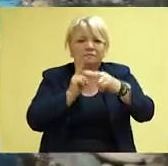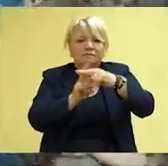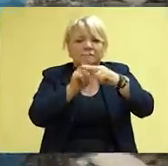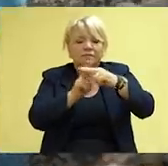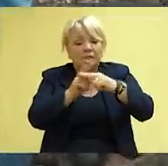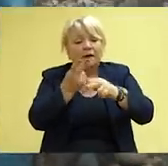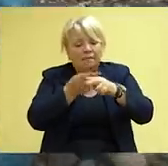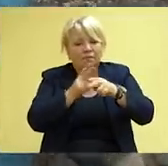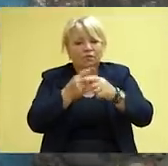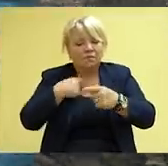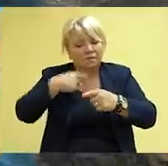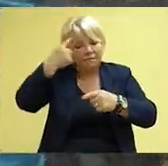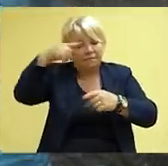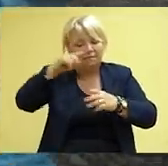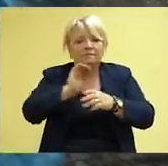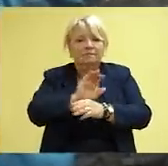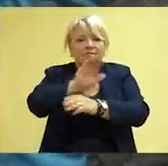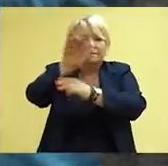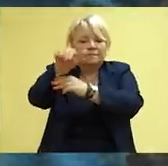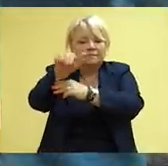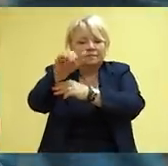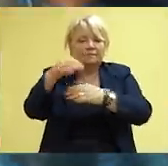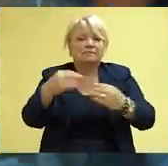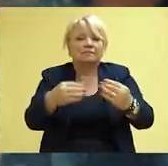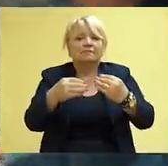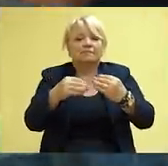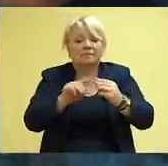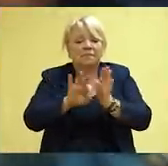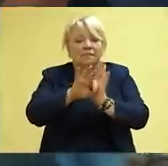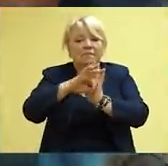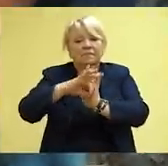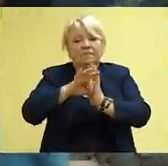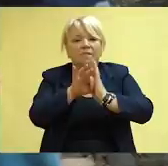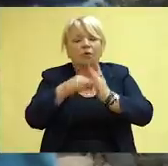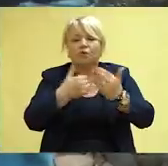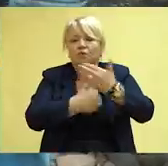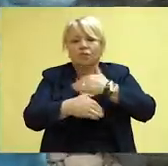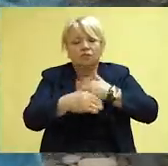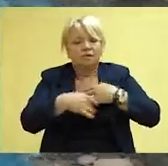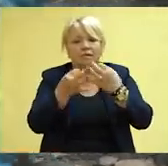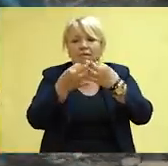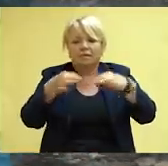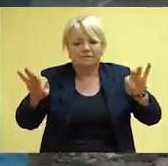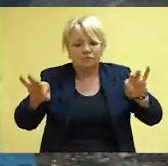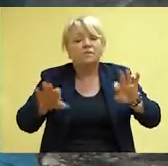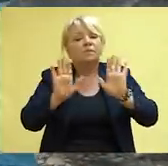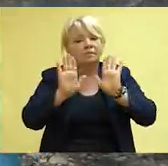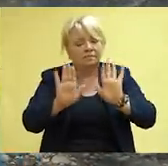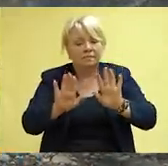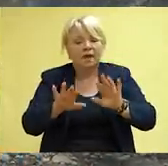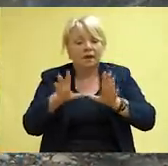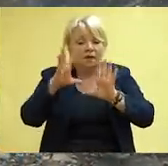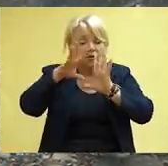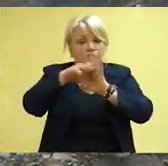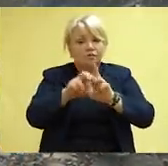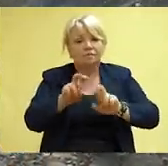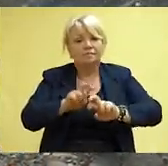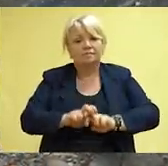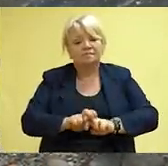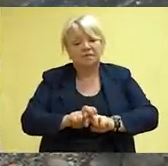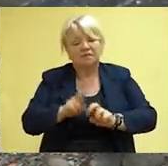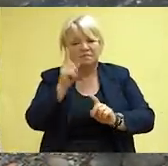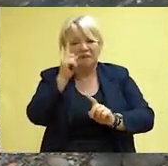ზედიდა მანქანა და ახენა გამონდინარი უკვე გამოიწია რა. სალონში რამე ისეთი სიდენიები, ყველაფერი ქართულია. მარტო სიდენიები